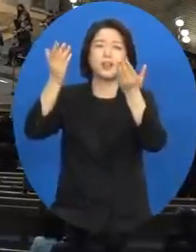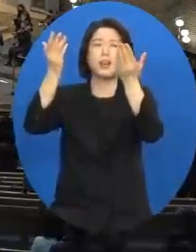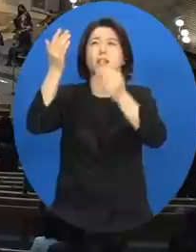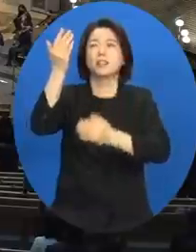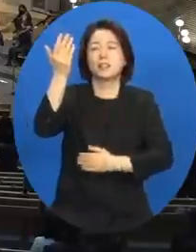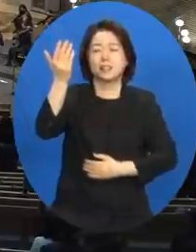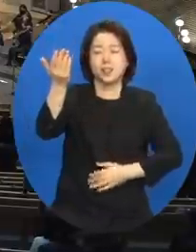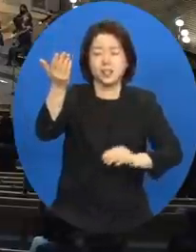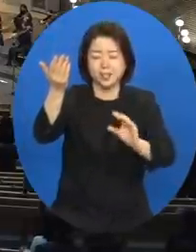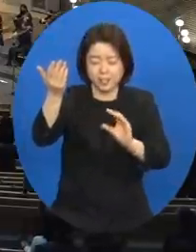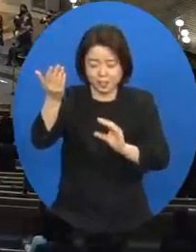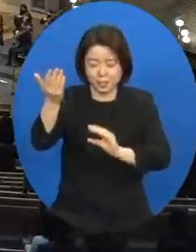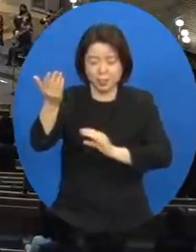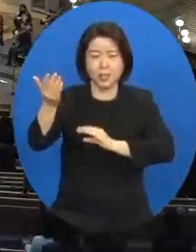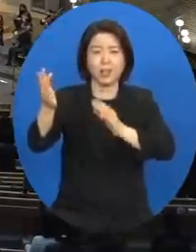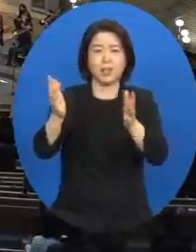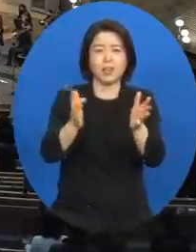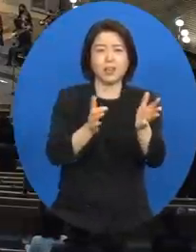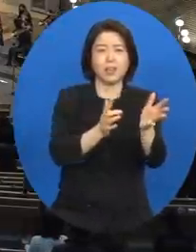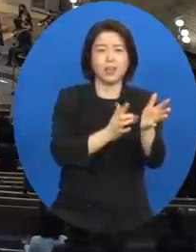찬양하리라. 그 이름